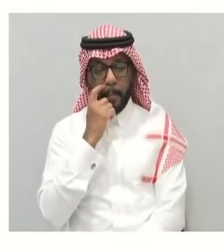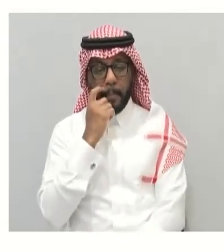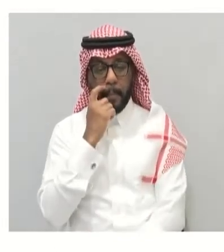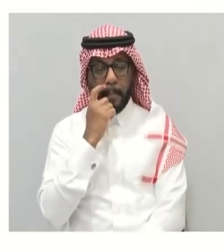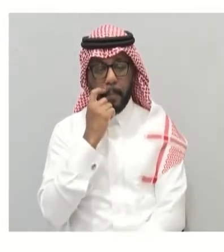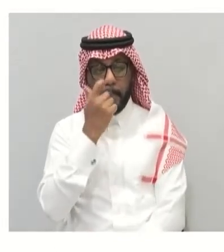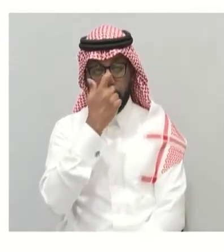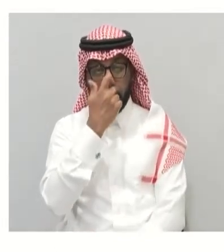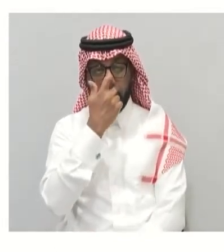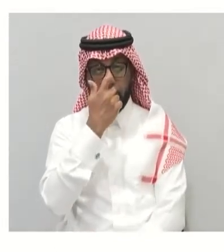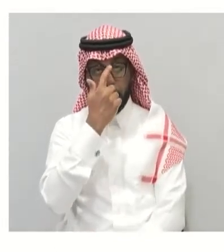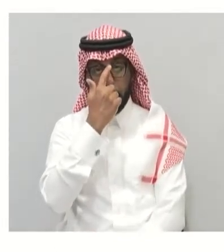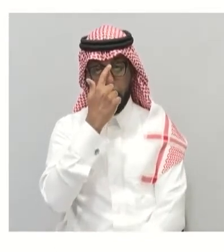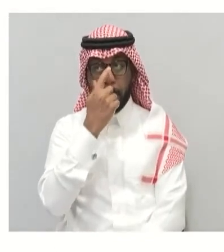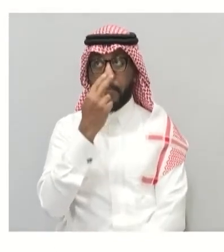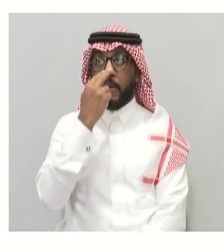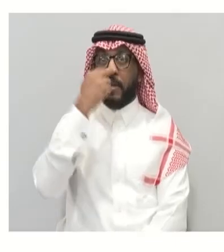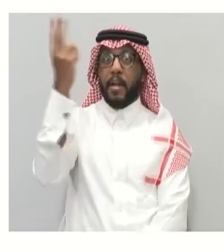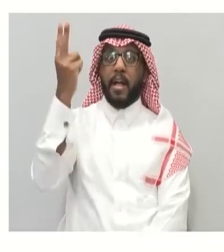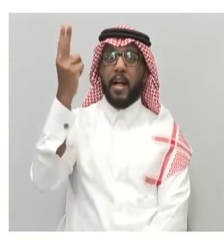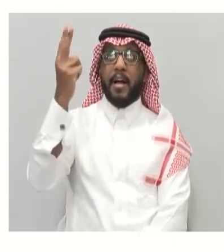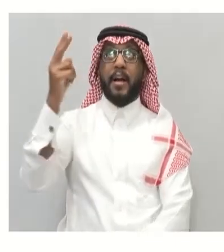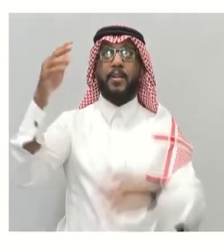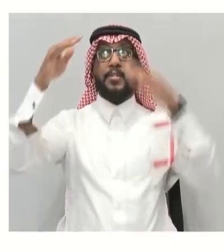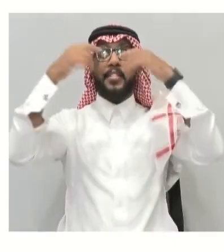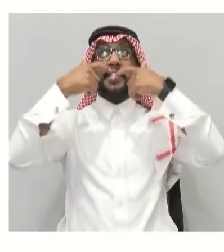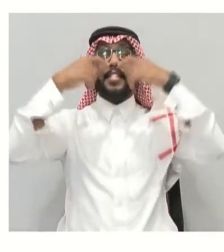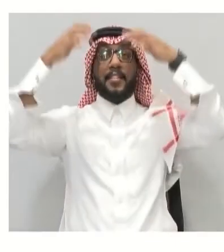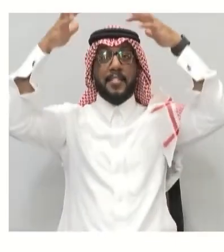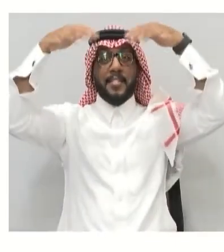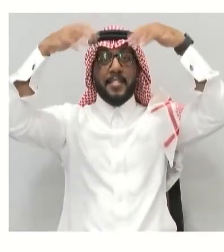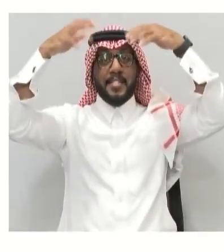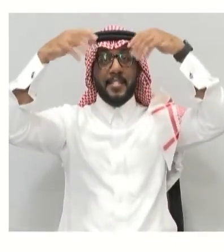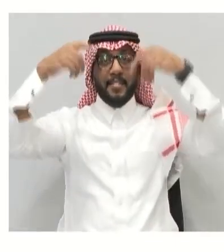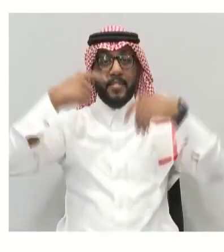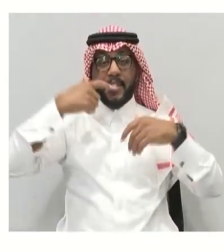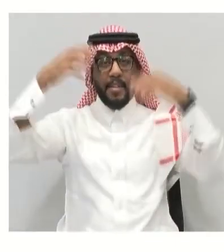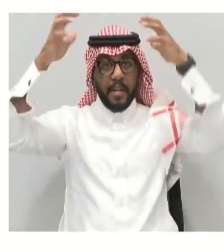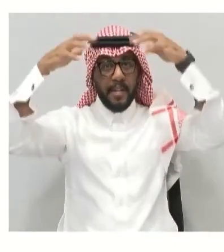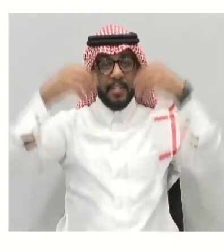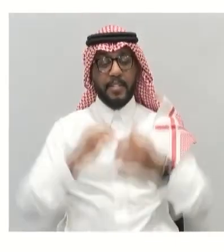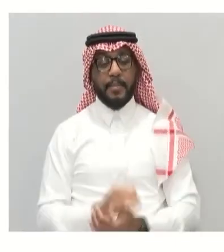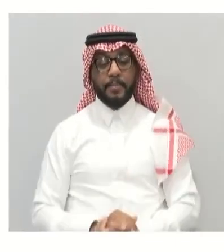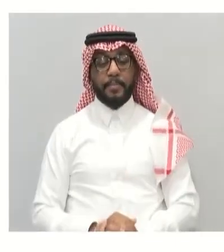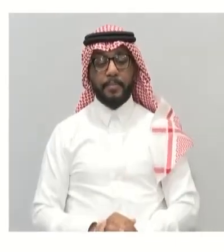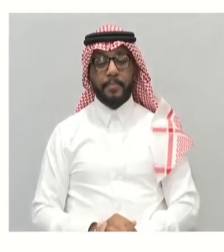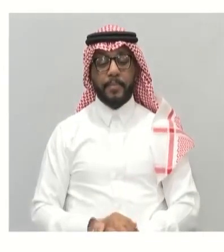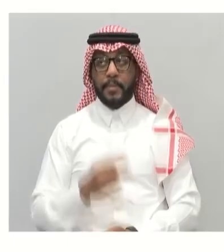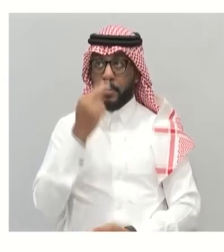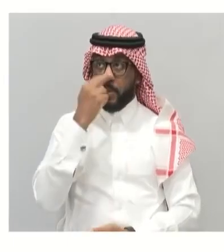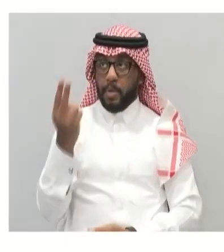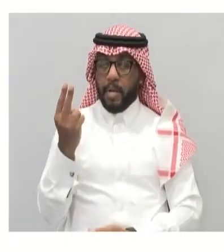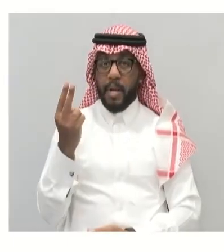بعد ذلك يقول راى هارون الرشيد السحابه غاديه ثم في الجمله الثانيه راى هارون